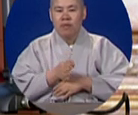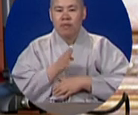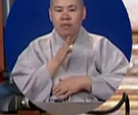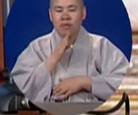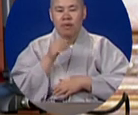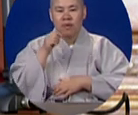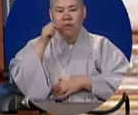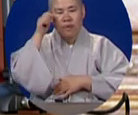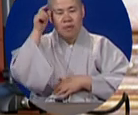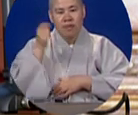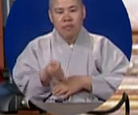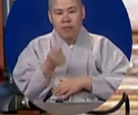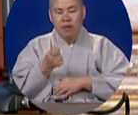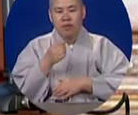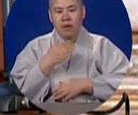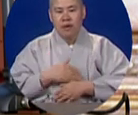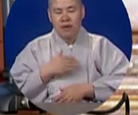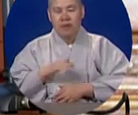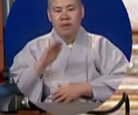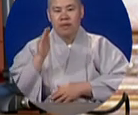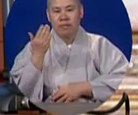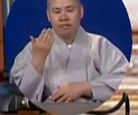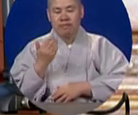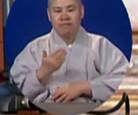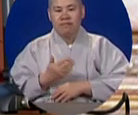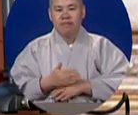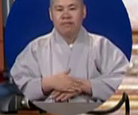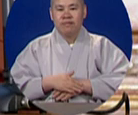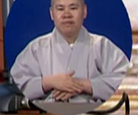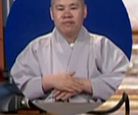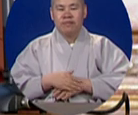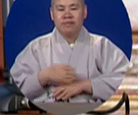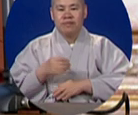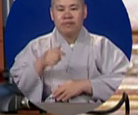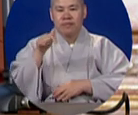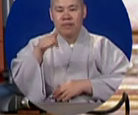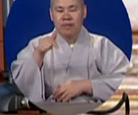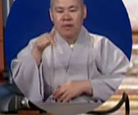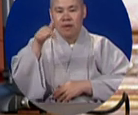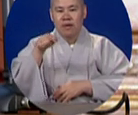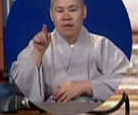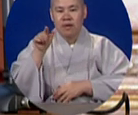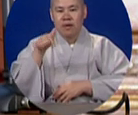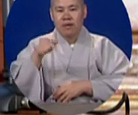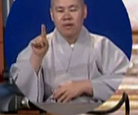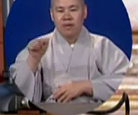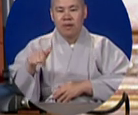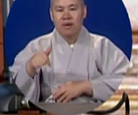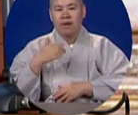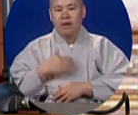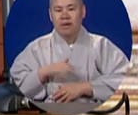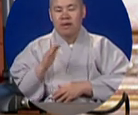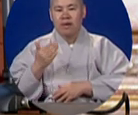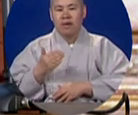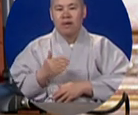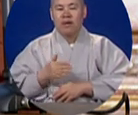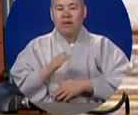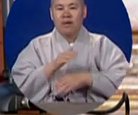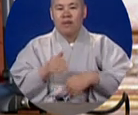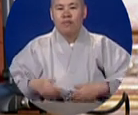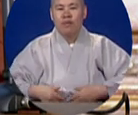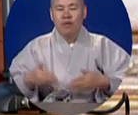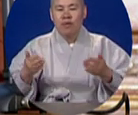곧 알아라 이거예요 거기서 깨달을 깎자는 알아라 아 내가 쓸데없는 집착을